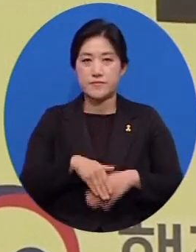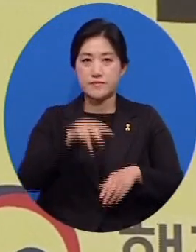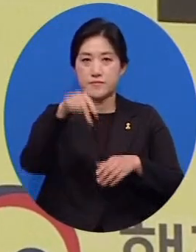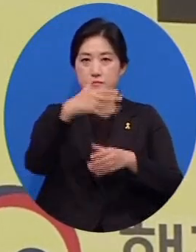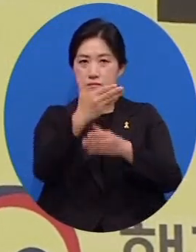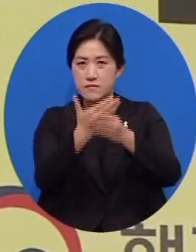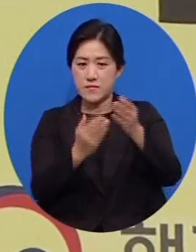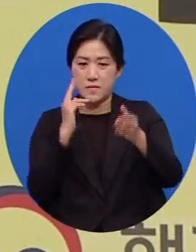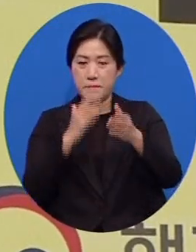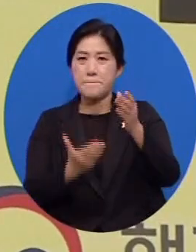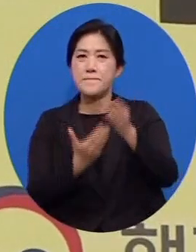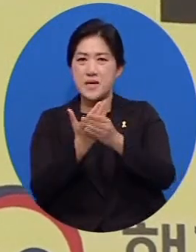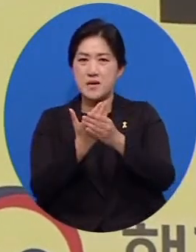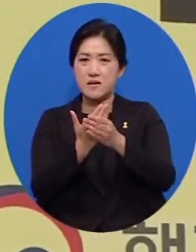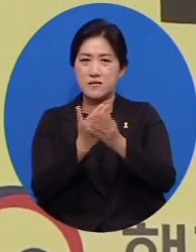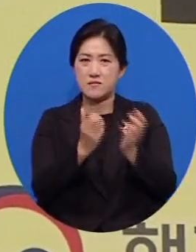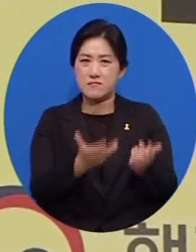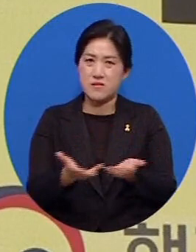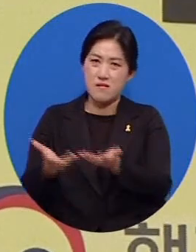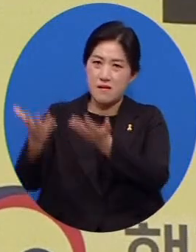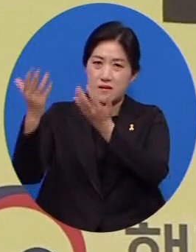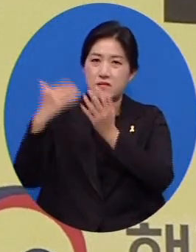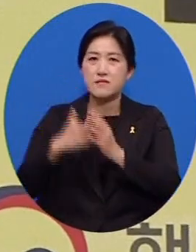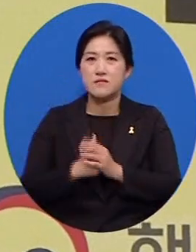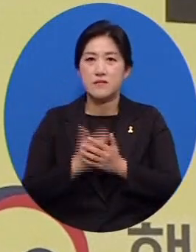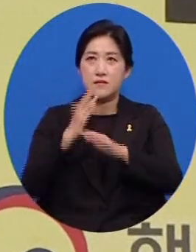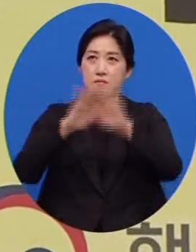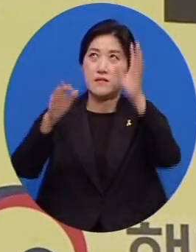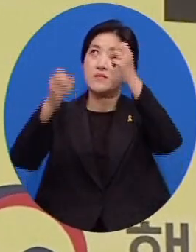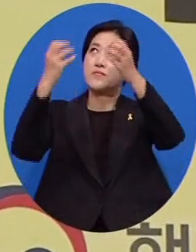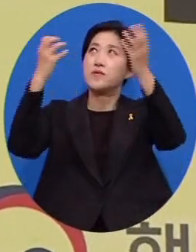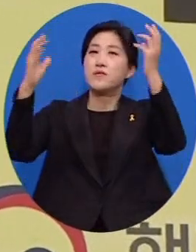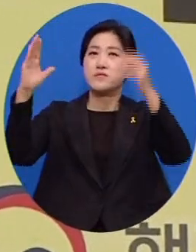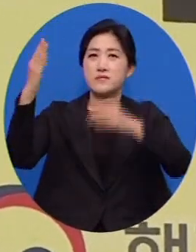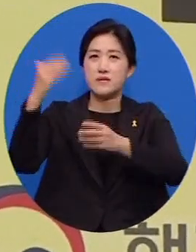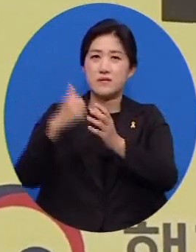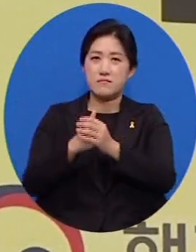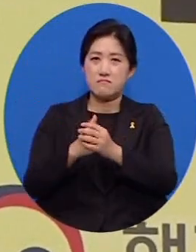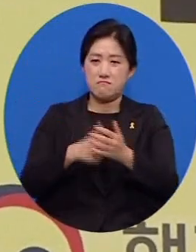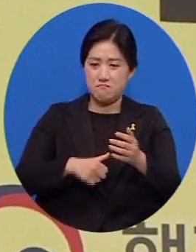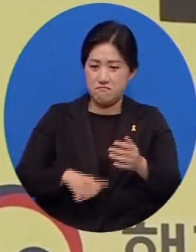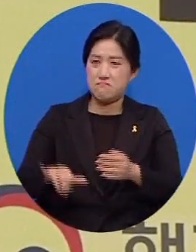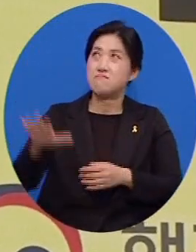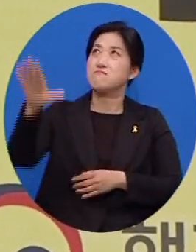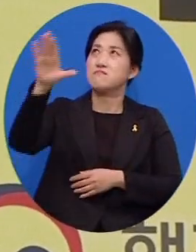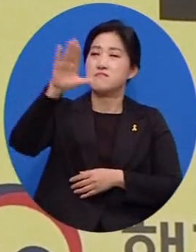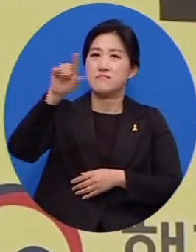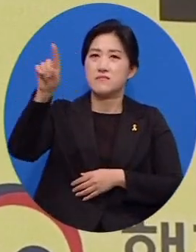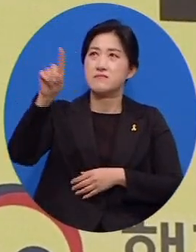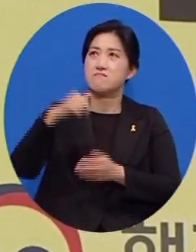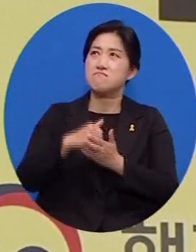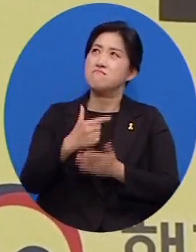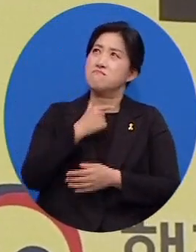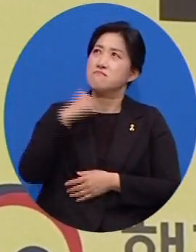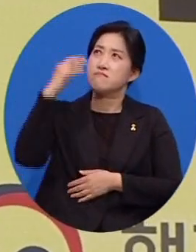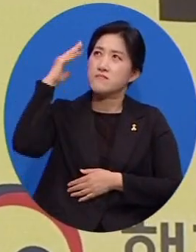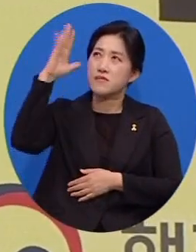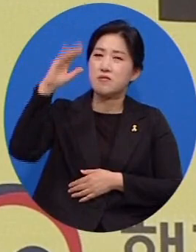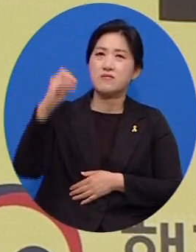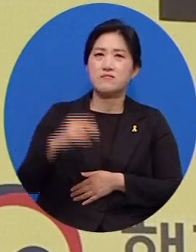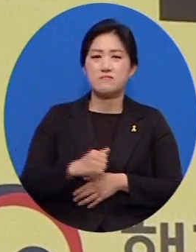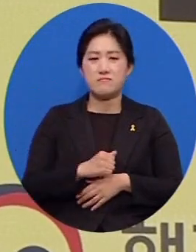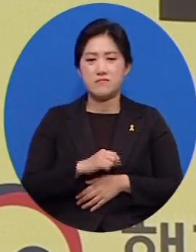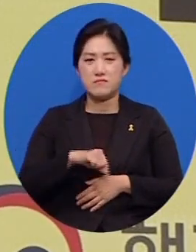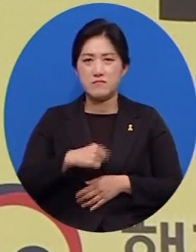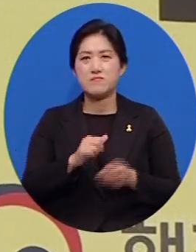세월호 참사로 떠나보낸 분들, 하늘의 별이 된 아이들 곁으로 가신 두 아버님의 명복을